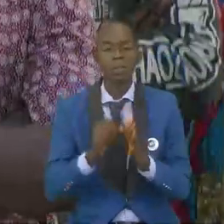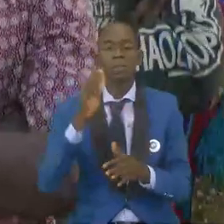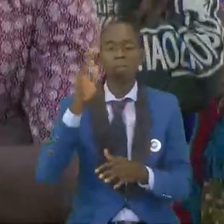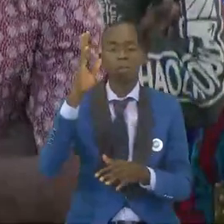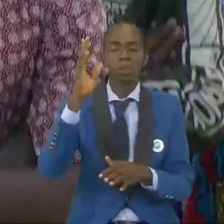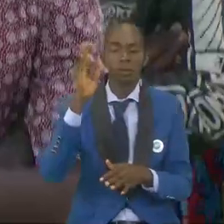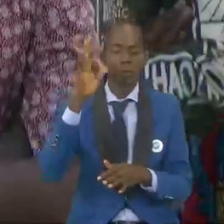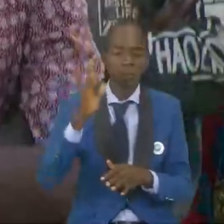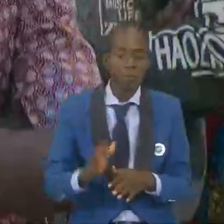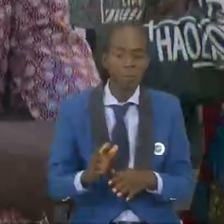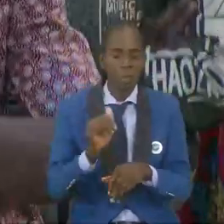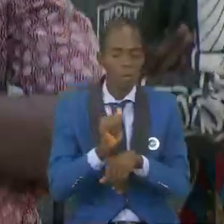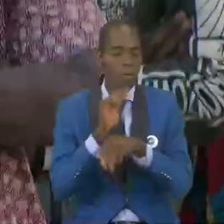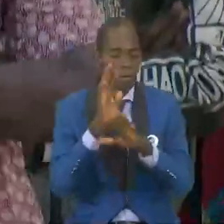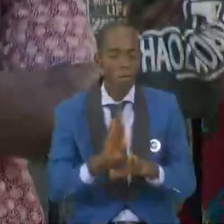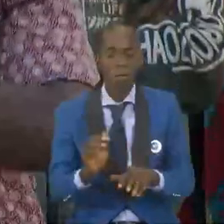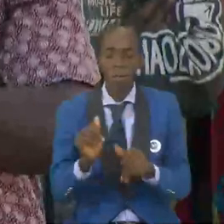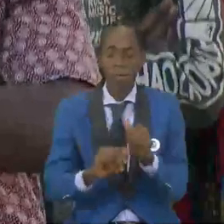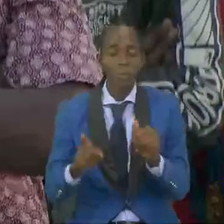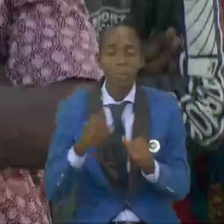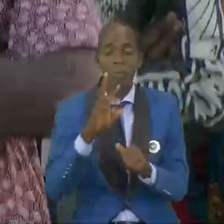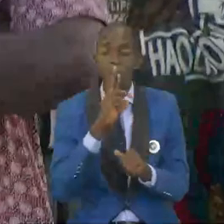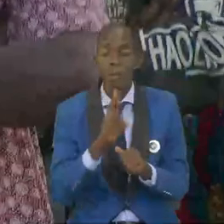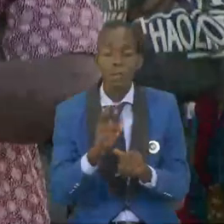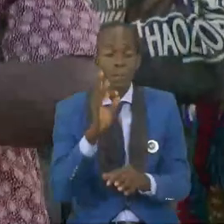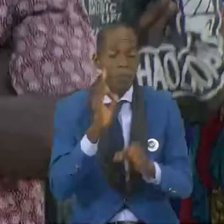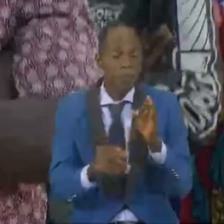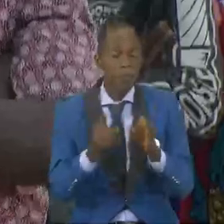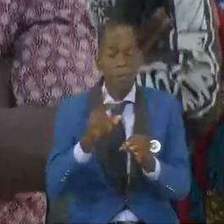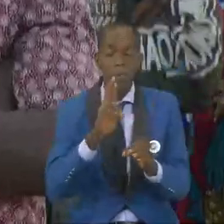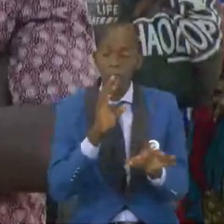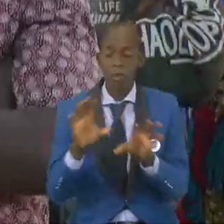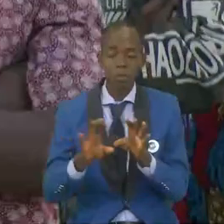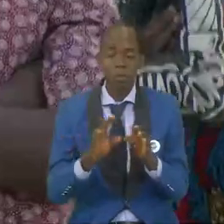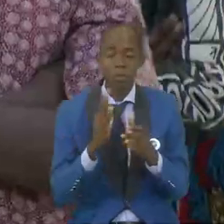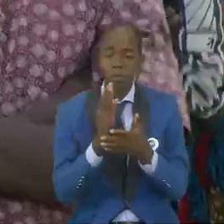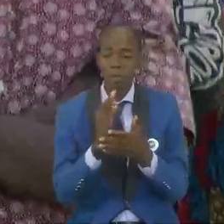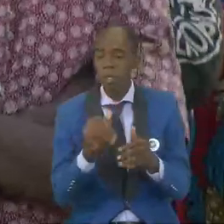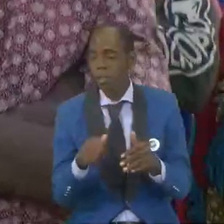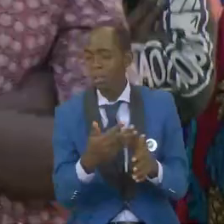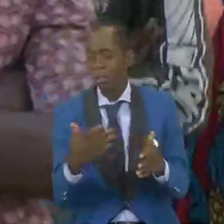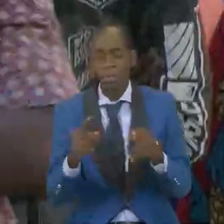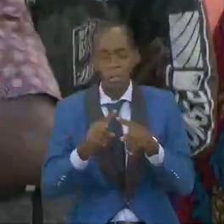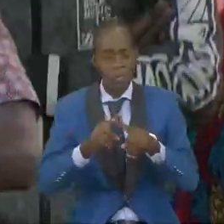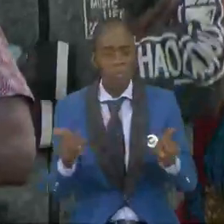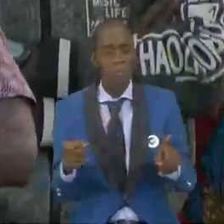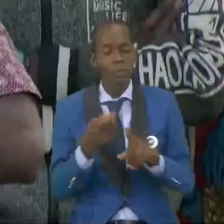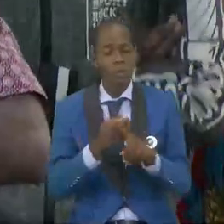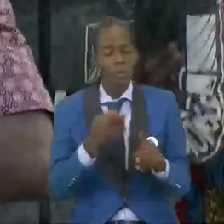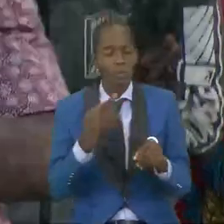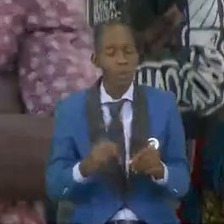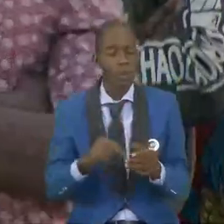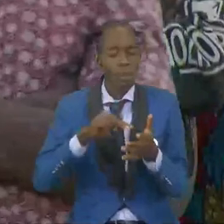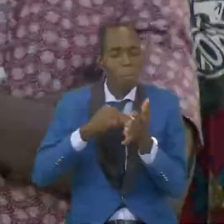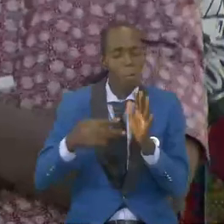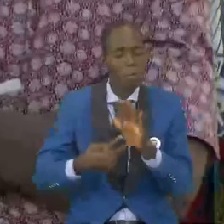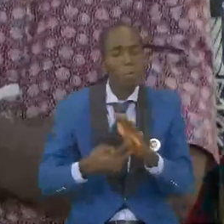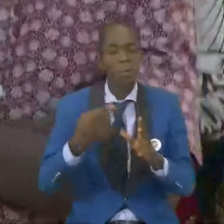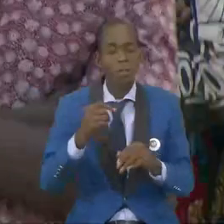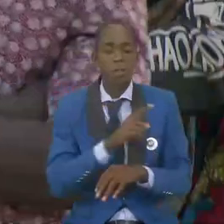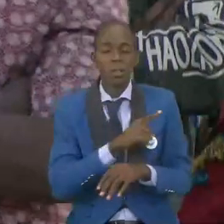Tu peux t'appeler pasteur ou pasteur national, régional, qui que tu sois et n'importe où tu es. Si tu agis